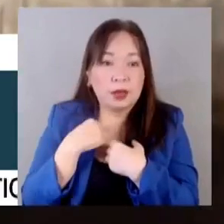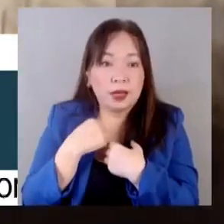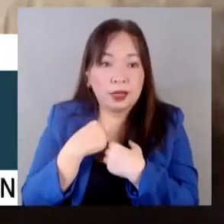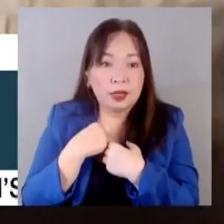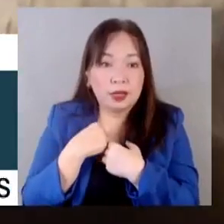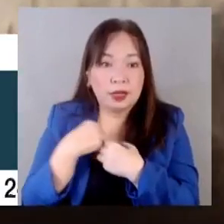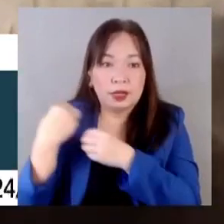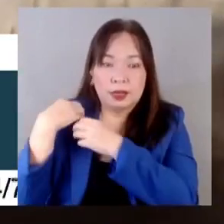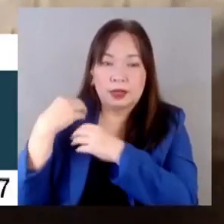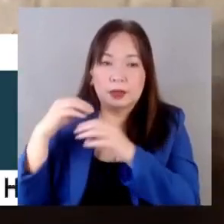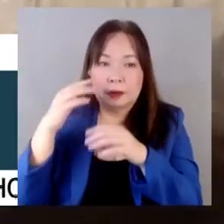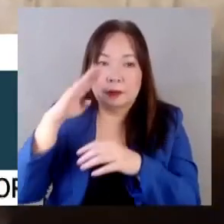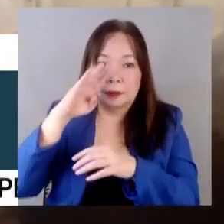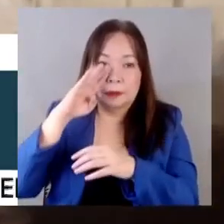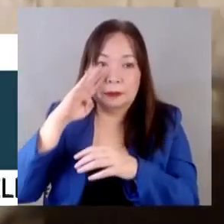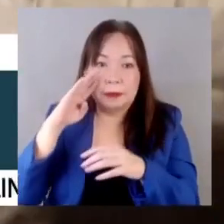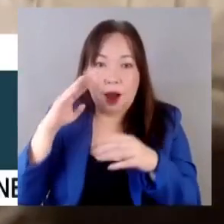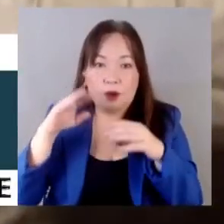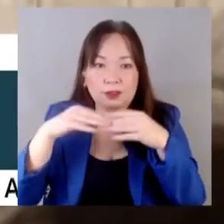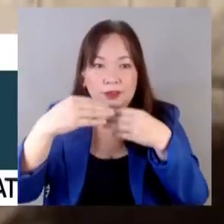brown envelope.